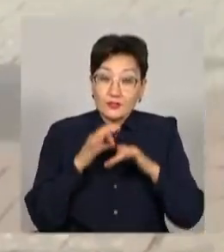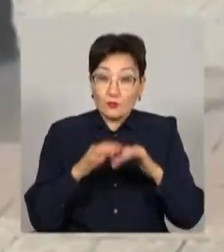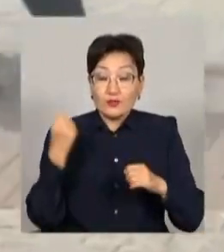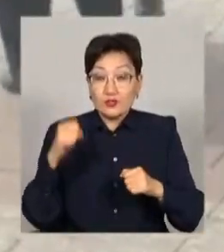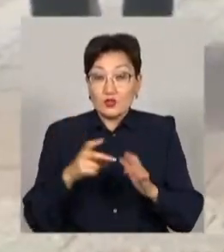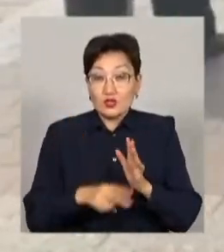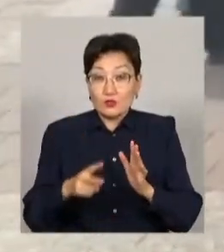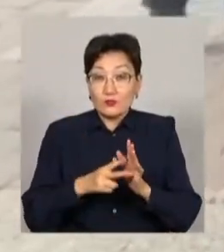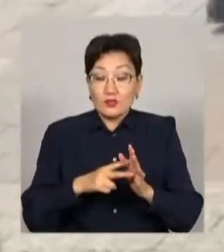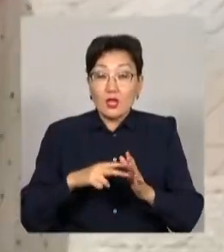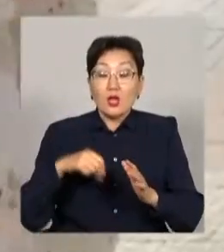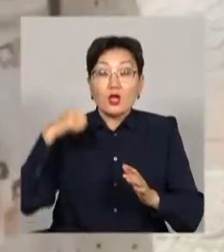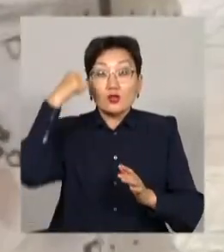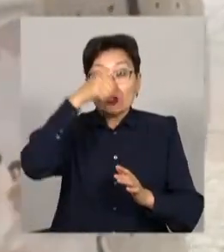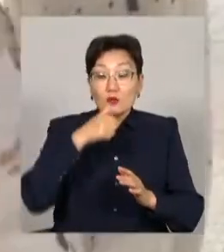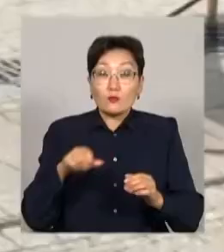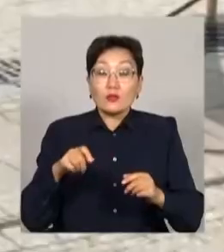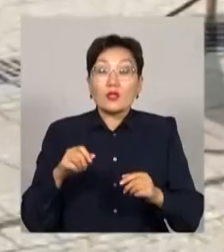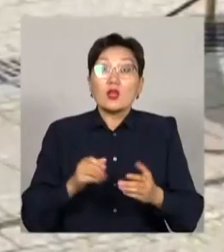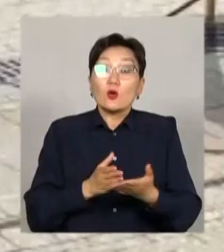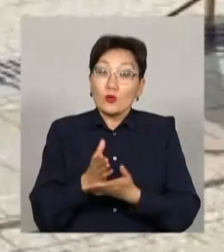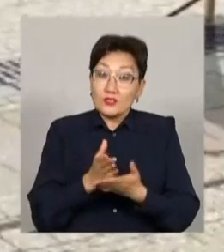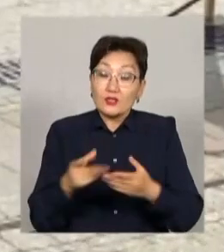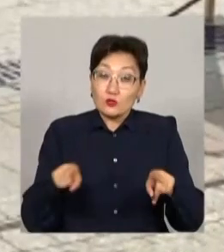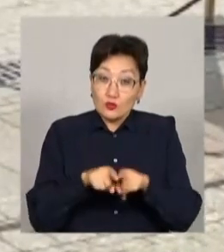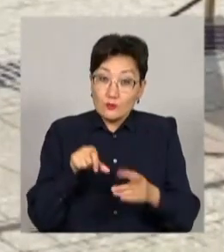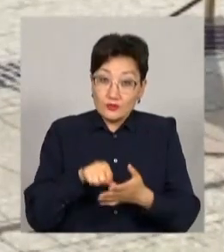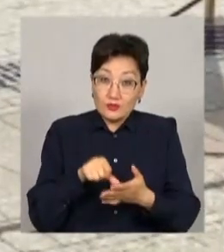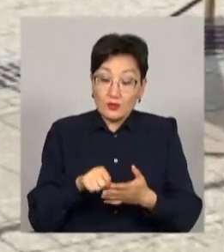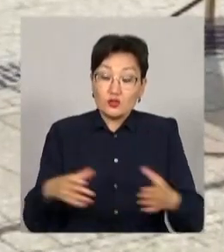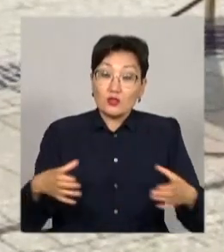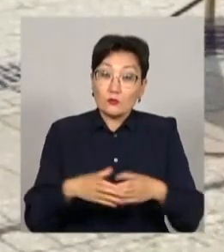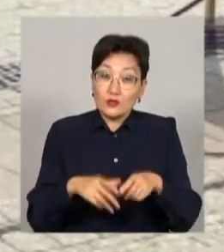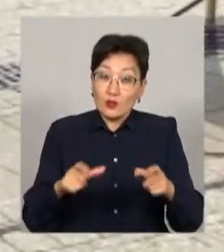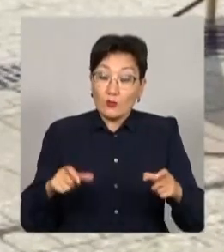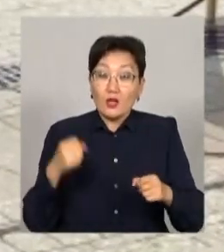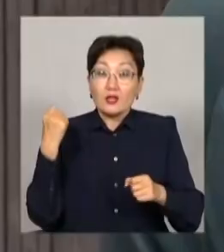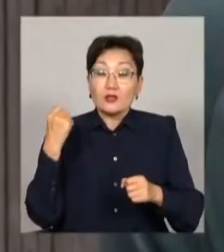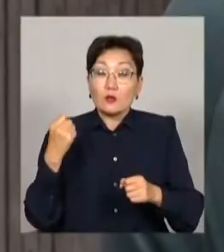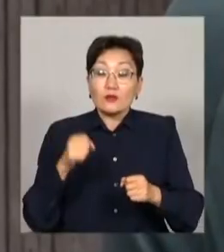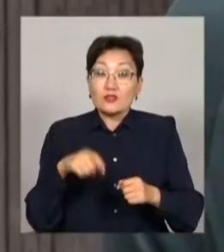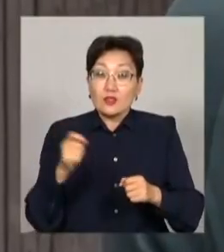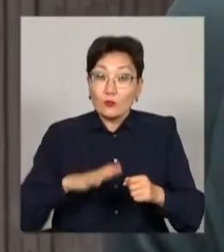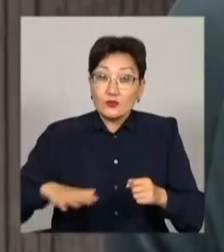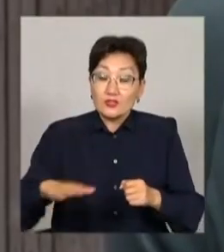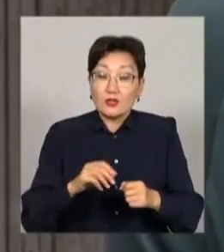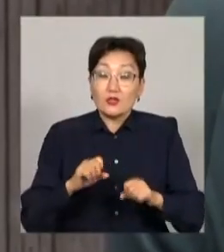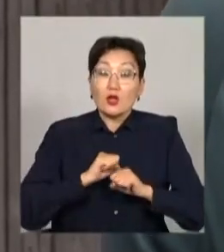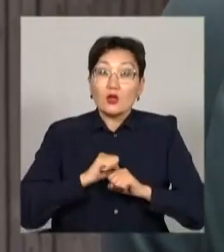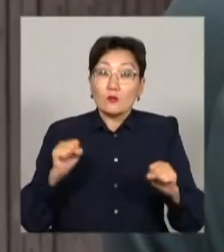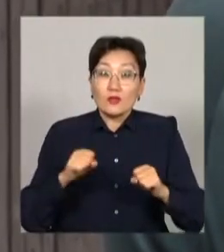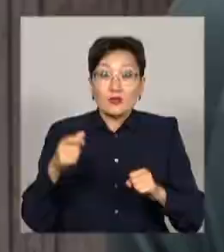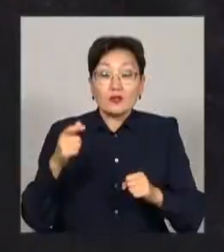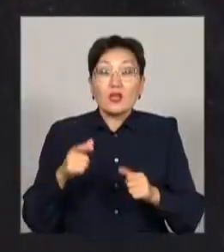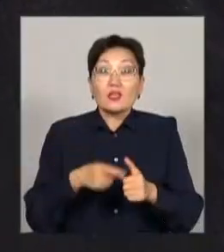жеңістің 77-ші көктемінде соғыс ардагерлері де бой көрсеткен. Ал ұйымдастырушылар майдан алаңында ерлігімен есте қалған